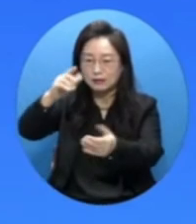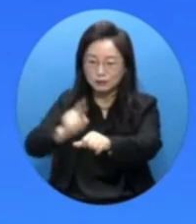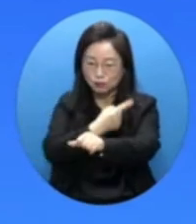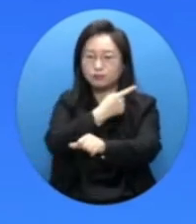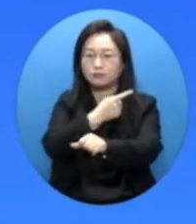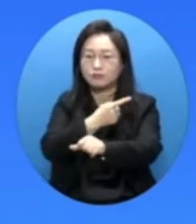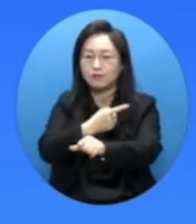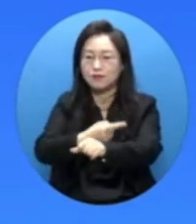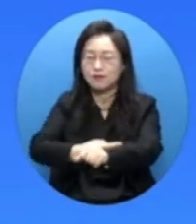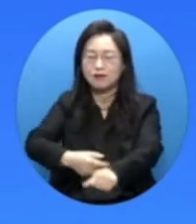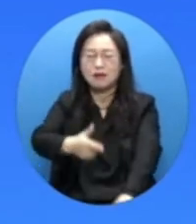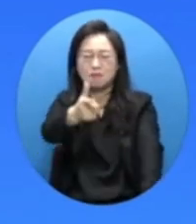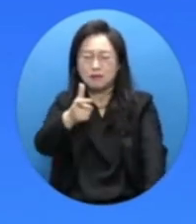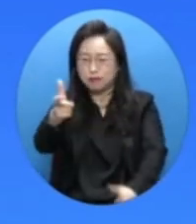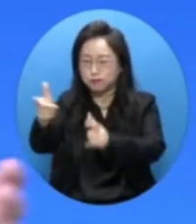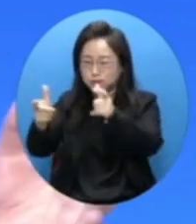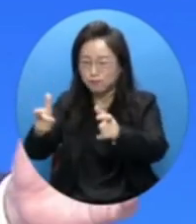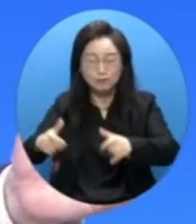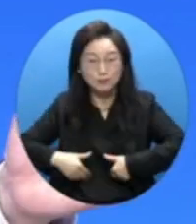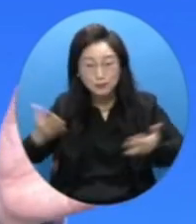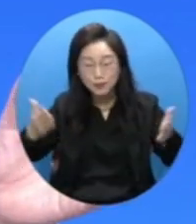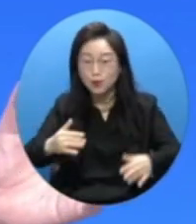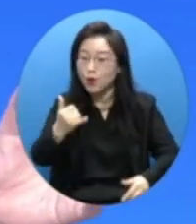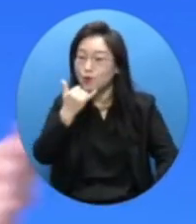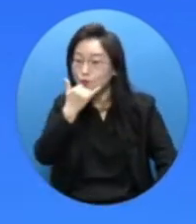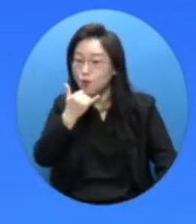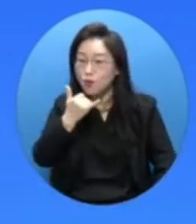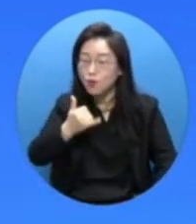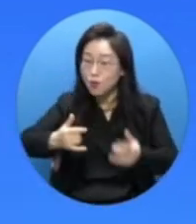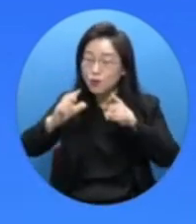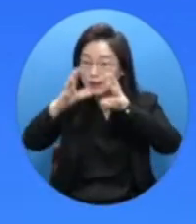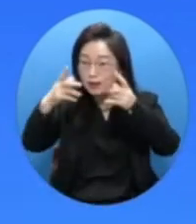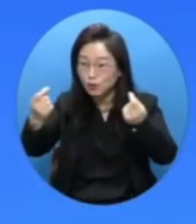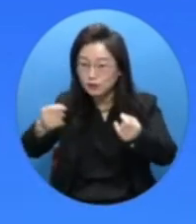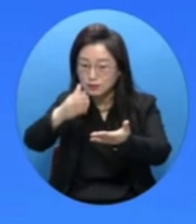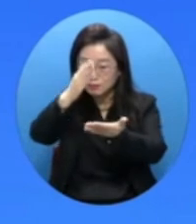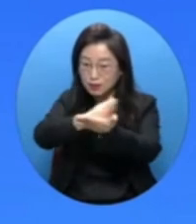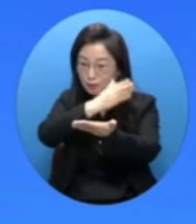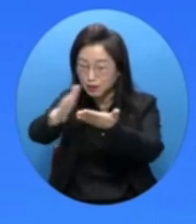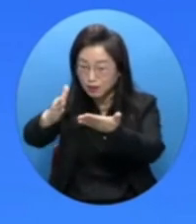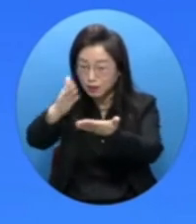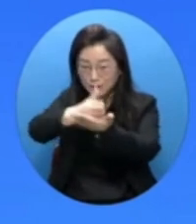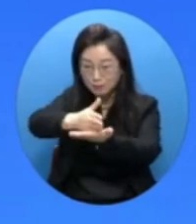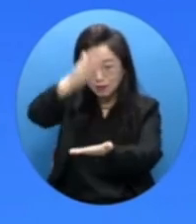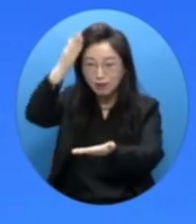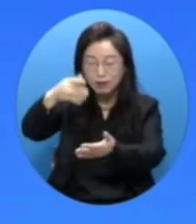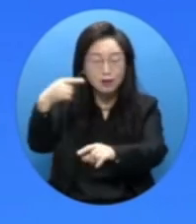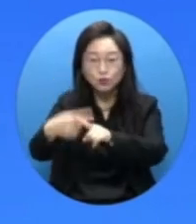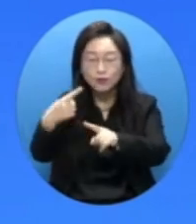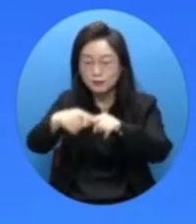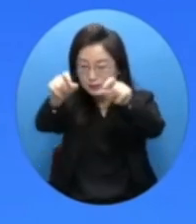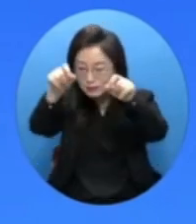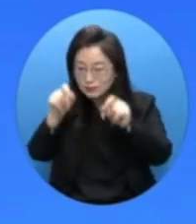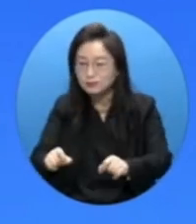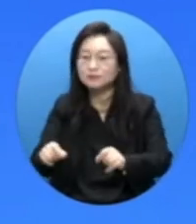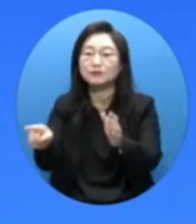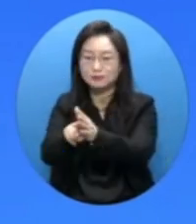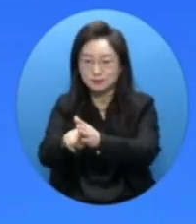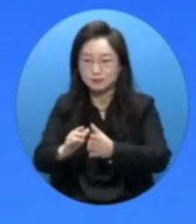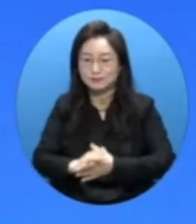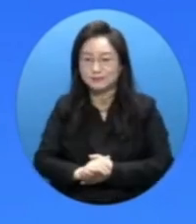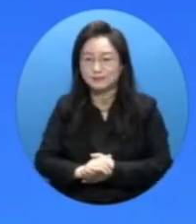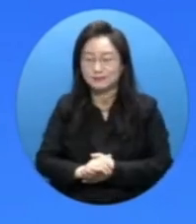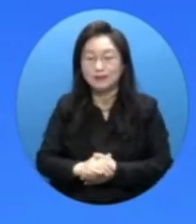것이고 총 한방 쏘지 않고 독일처럼 돈과 소득이 하나가 되는 것 같이 우리 대한 민국이 하나님의 역사가 일어날 줄로 믿습니다